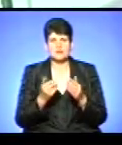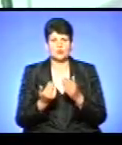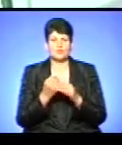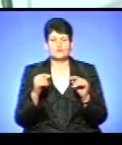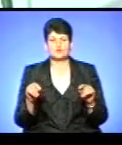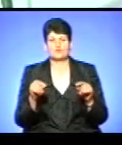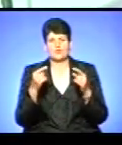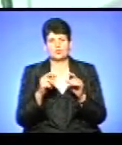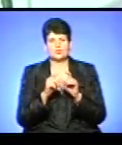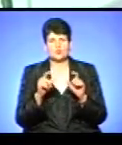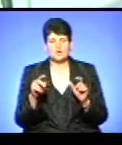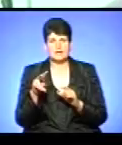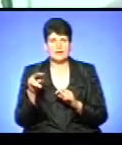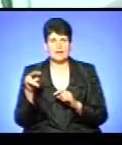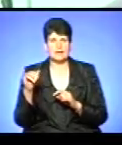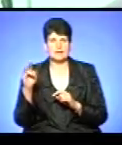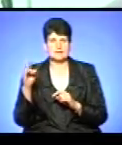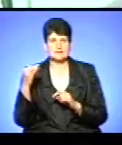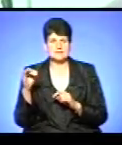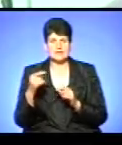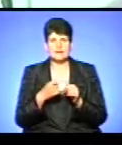новоствореної школи ліцею